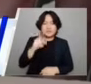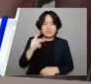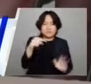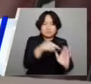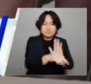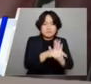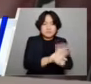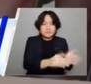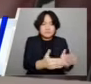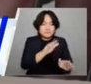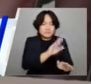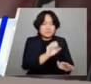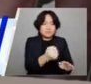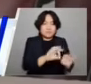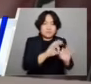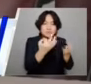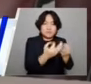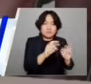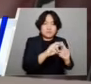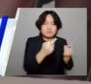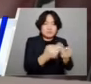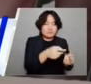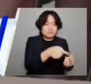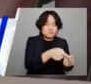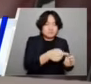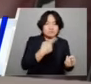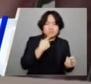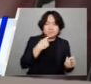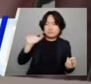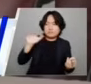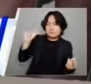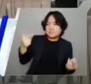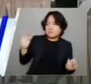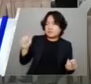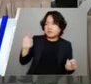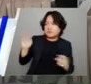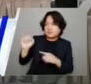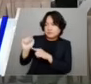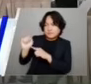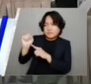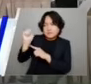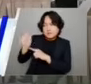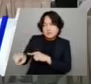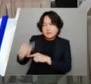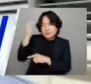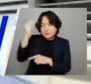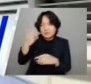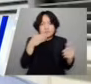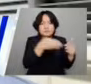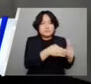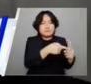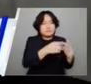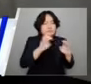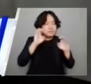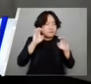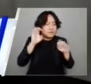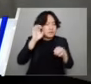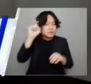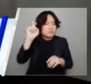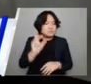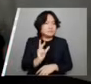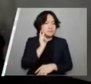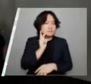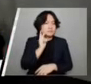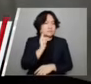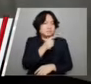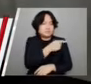Garma sa ICC o International Criminal Court para idiin si Duterte sa crimes against humanity. Crucial si Ruina